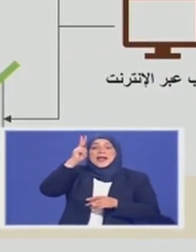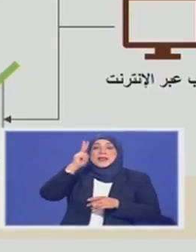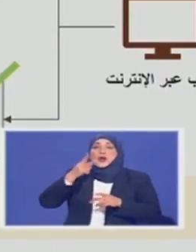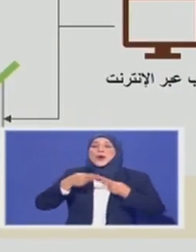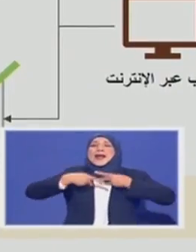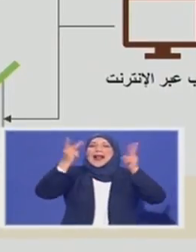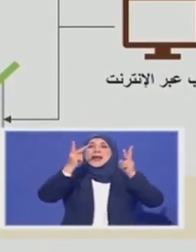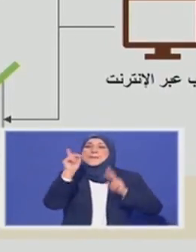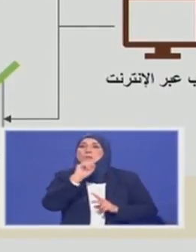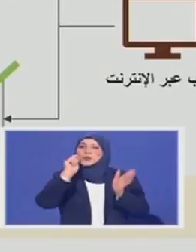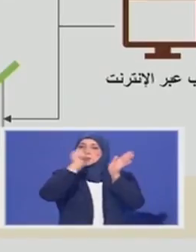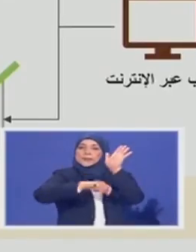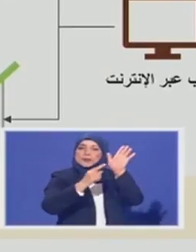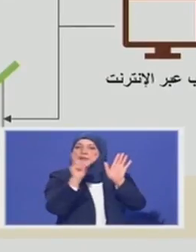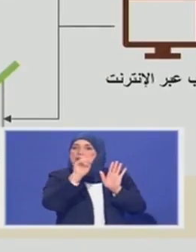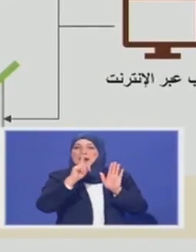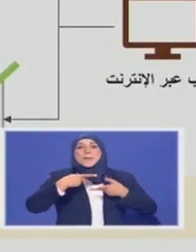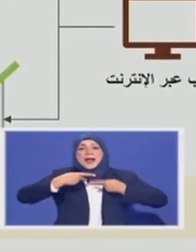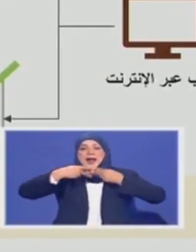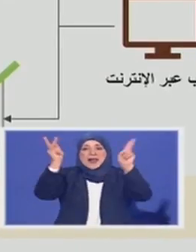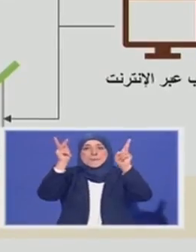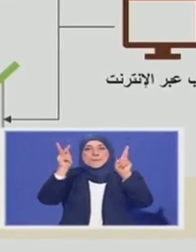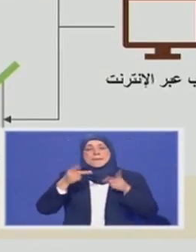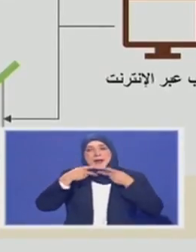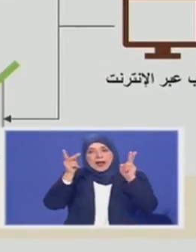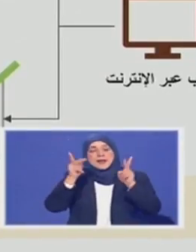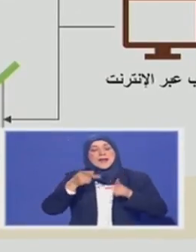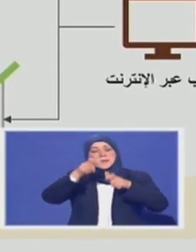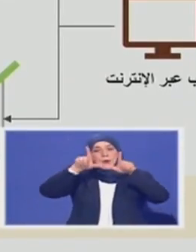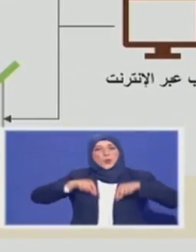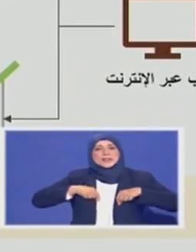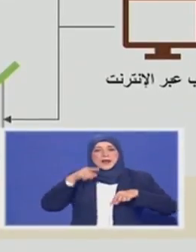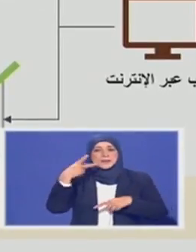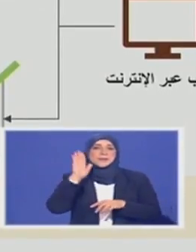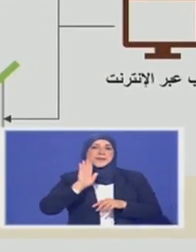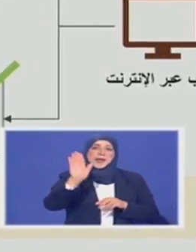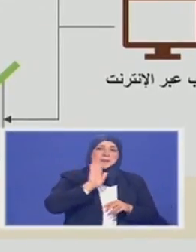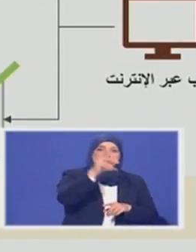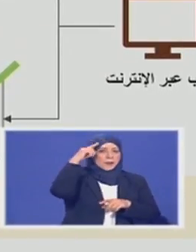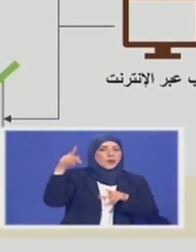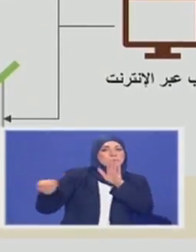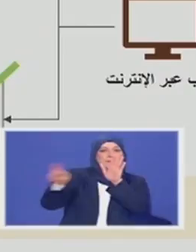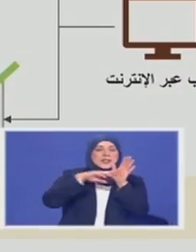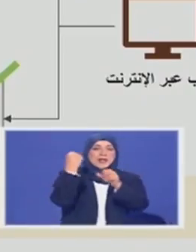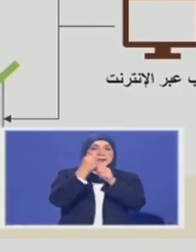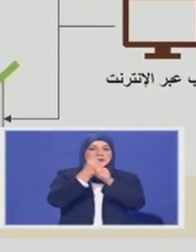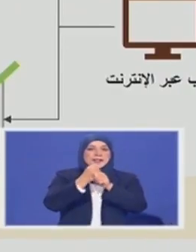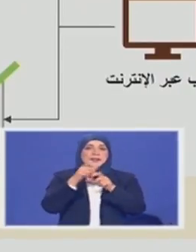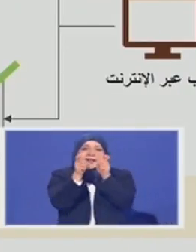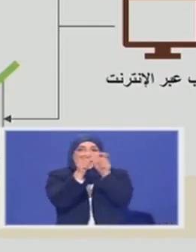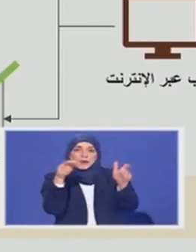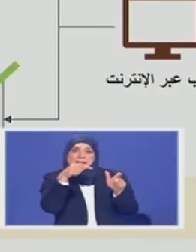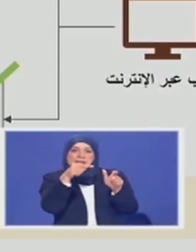ترخيص، يعني أنه المصادقة وهو إعلام الوزارة القطاعية بأنه المؤسسة باش